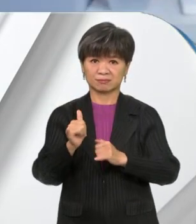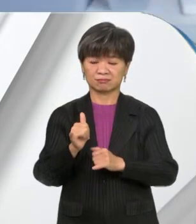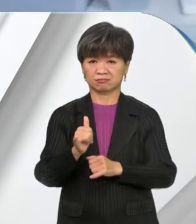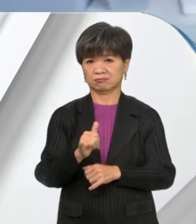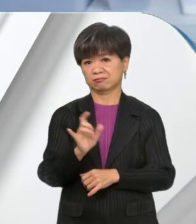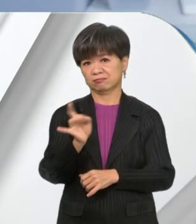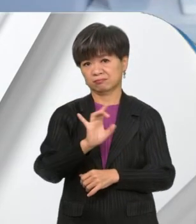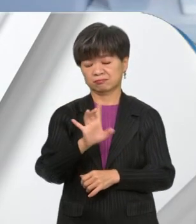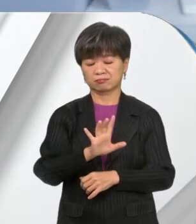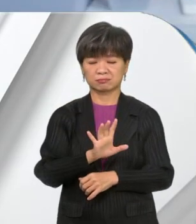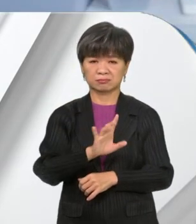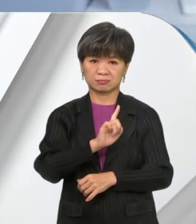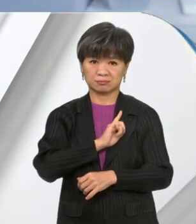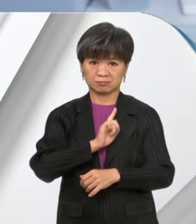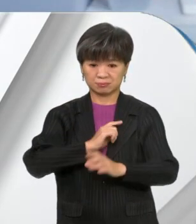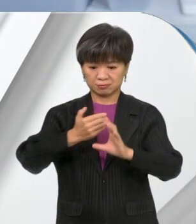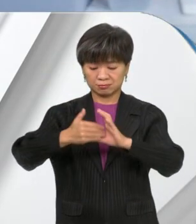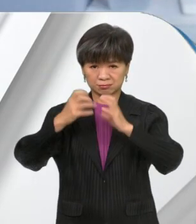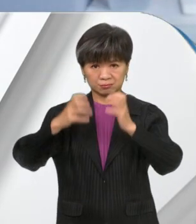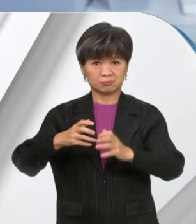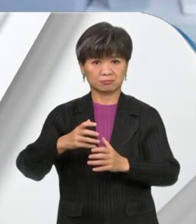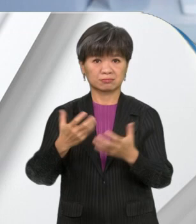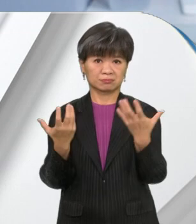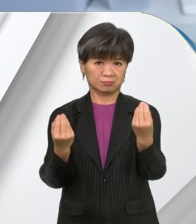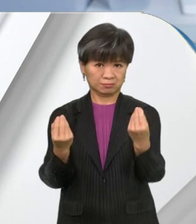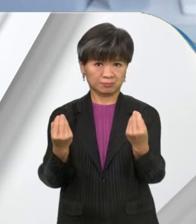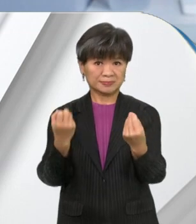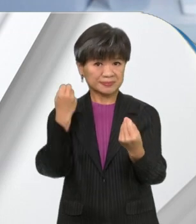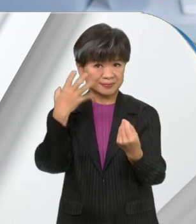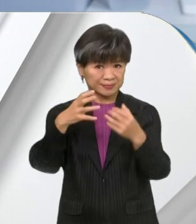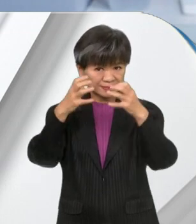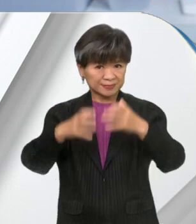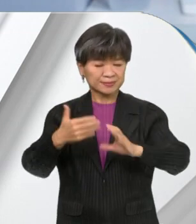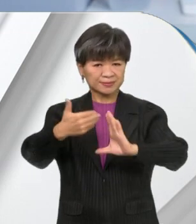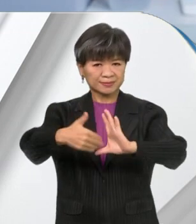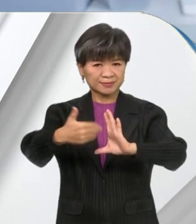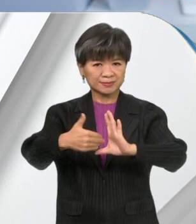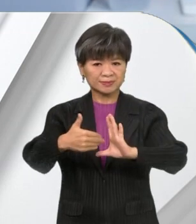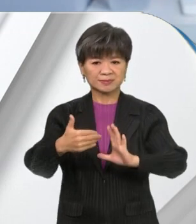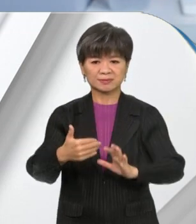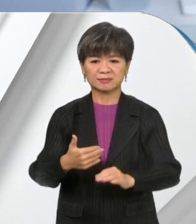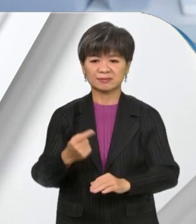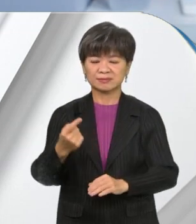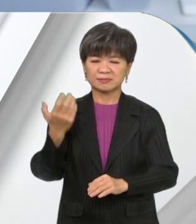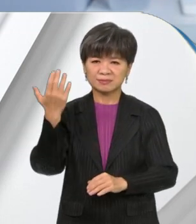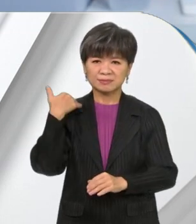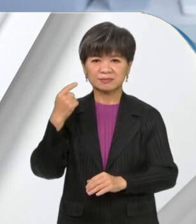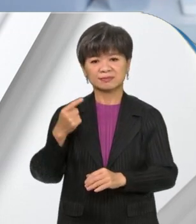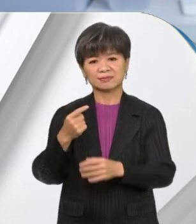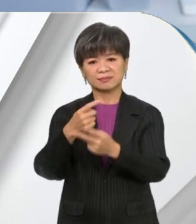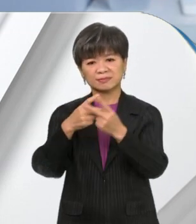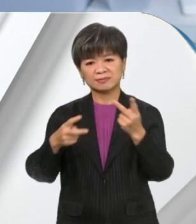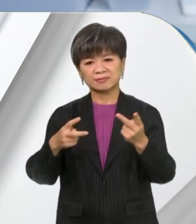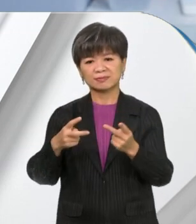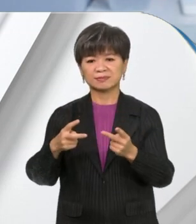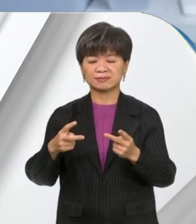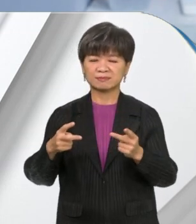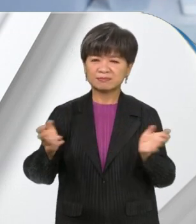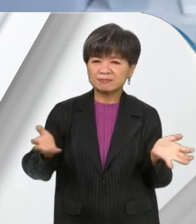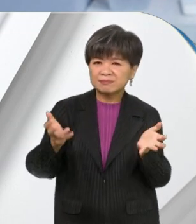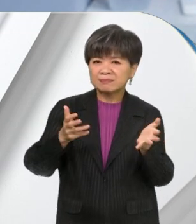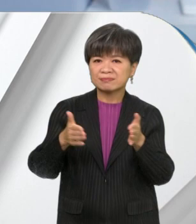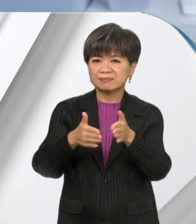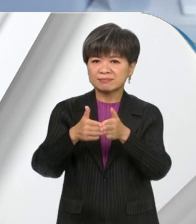嘅呢媒体，所以客家电视开播，等于讲啦过去所有嘅客家认同。嘅需要需